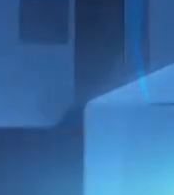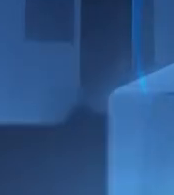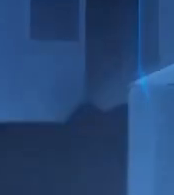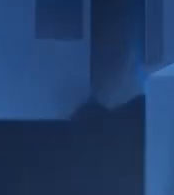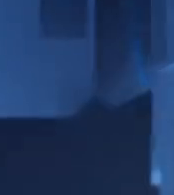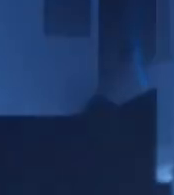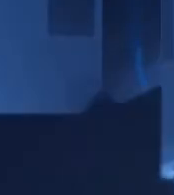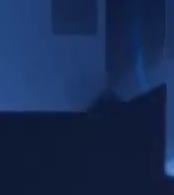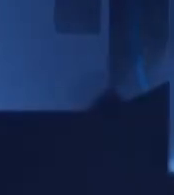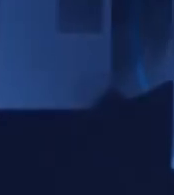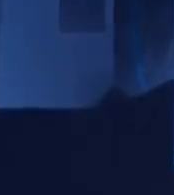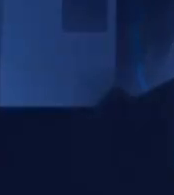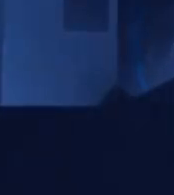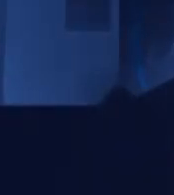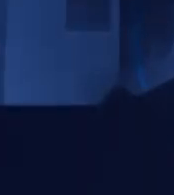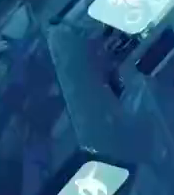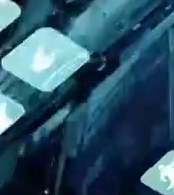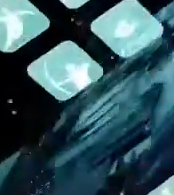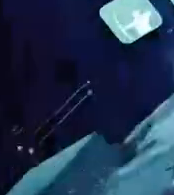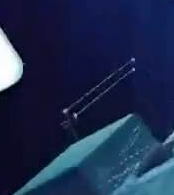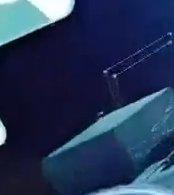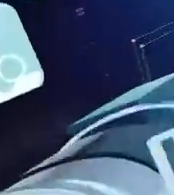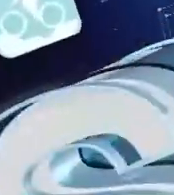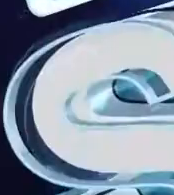Жомартұлы, Жетісу арнасы.